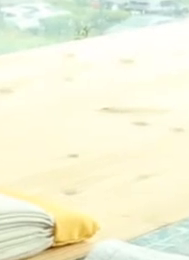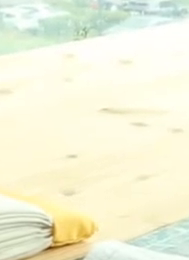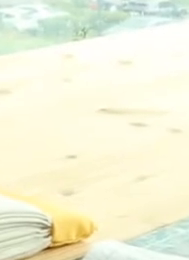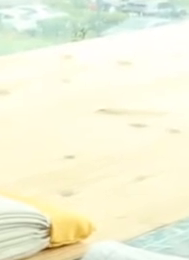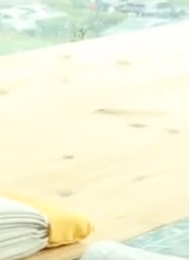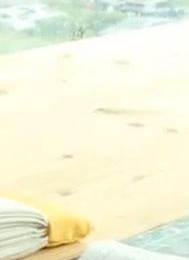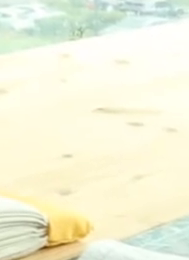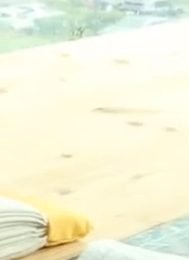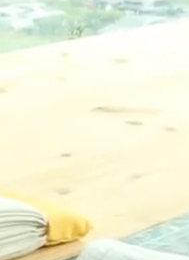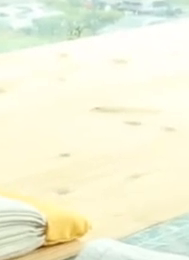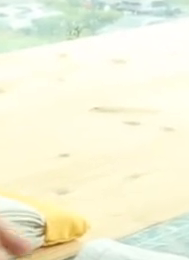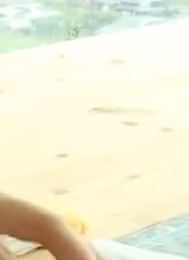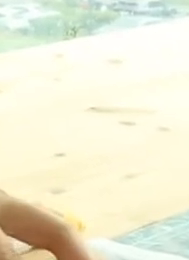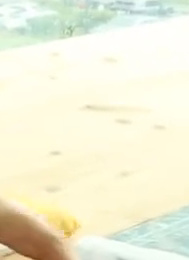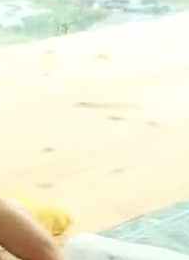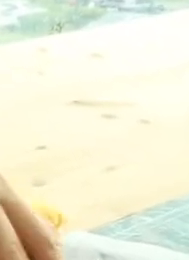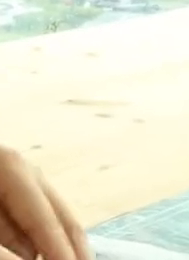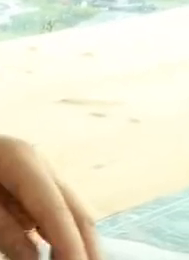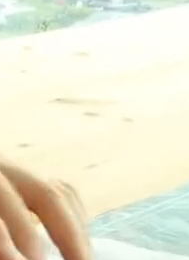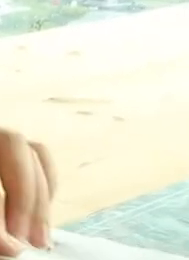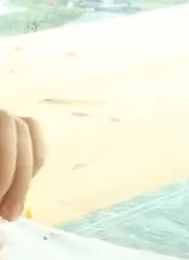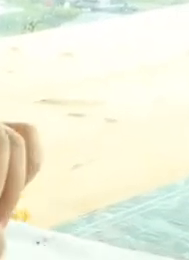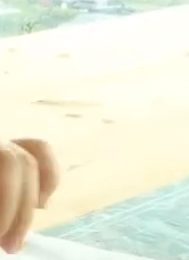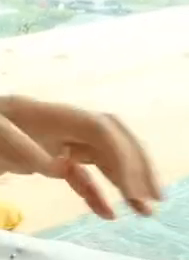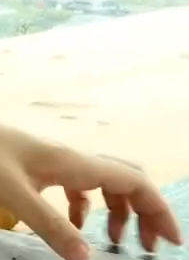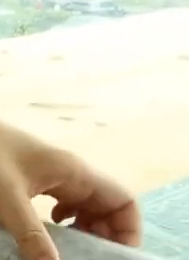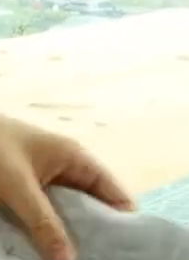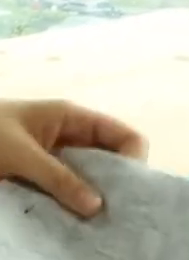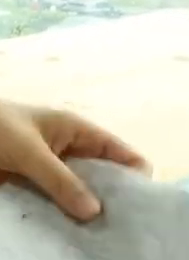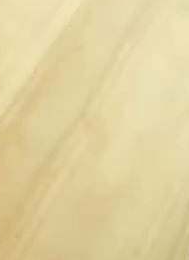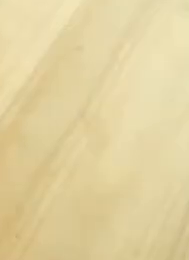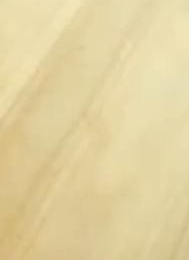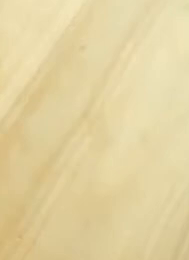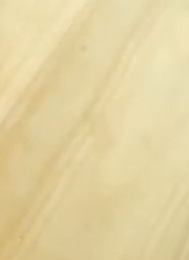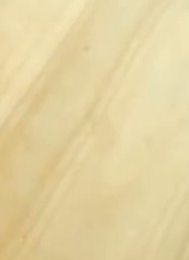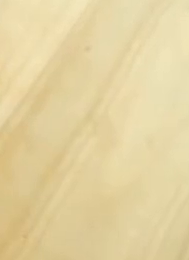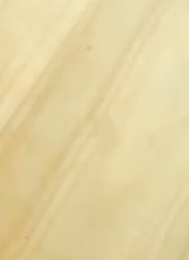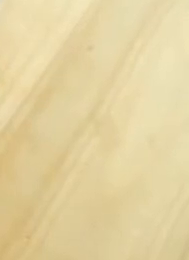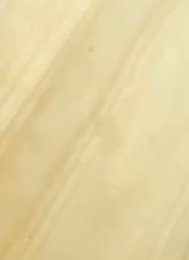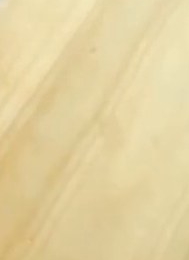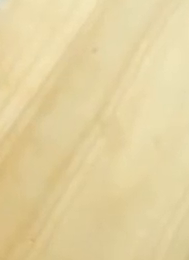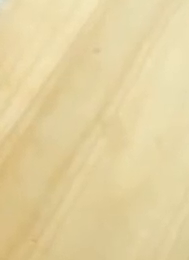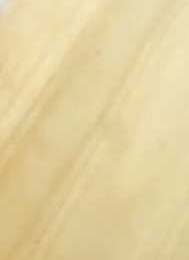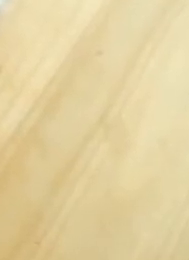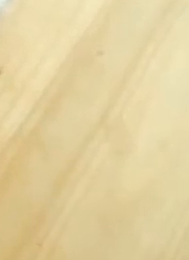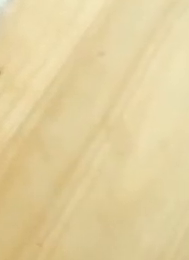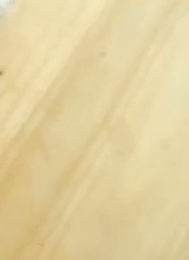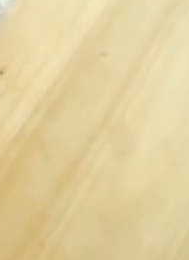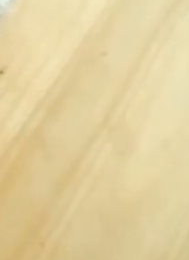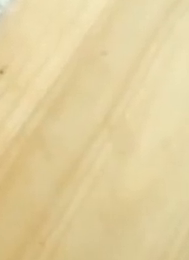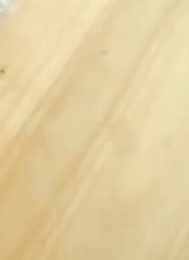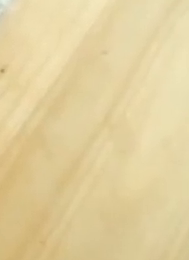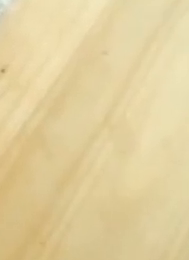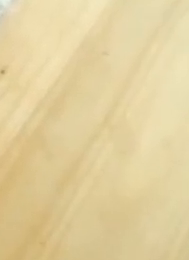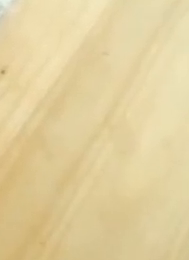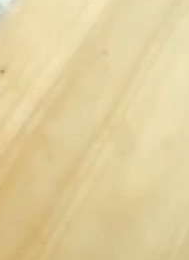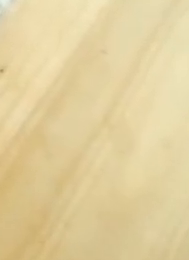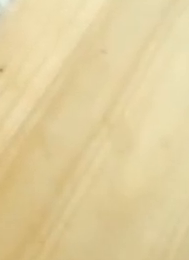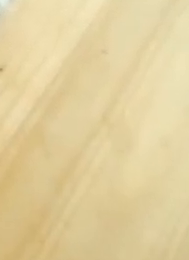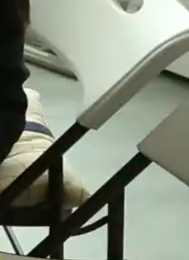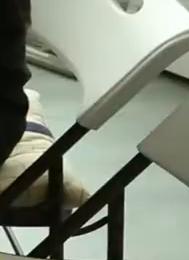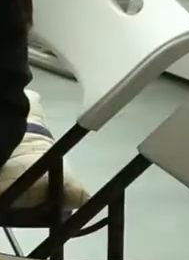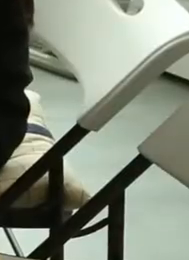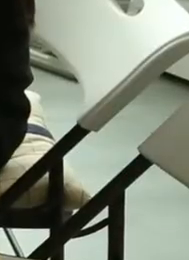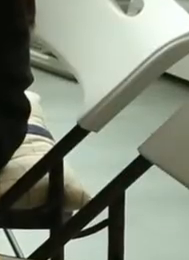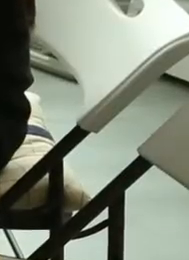먼저 페이지를 만들 거야. 네. 그래서 여기 재단되어 있는 페이지에다가 지금 박음질이 안 돼 있어서 이 선대로 박음질을